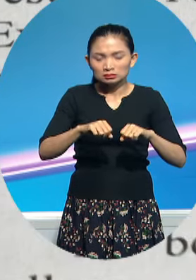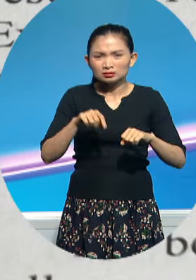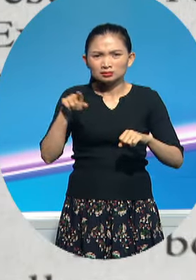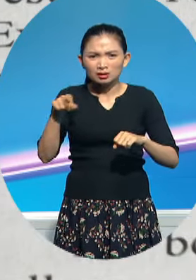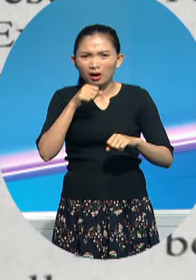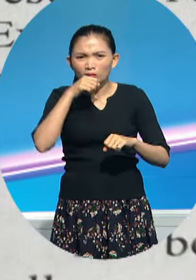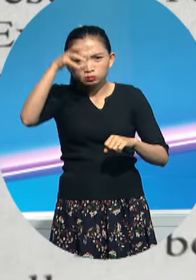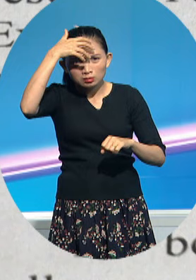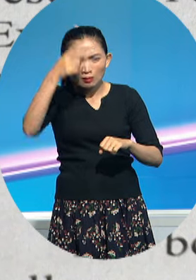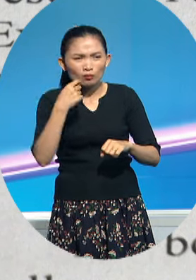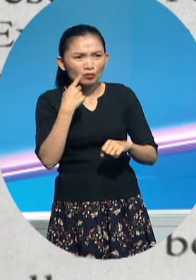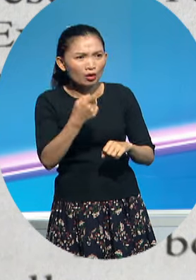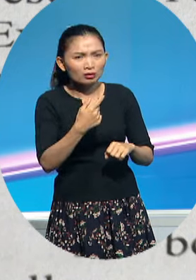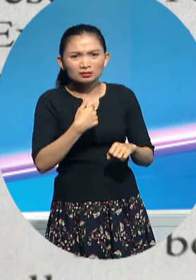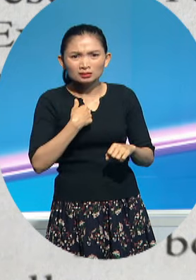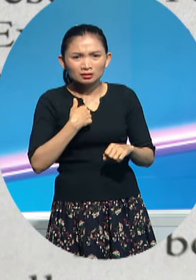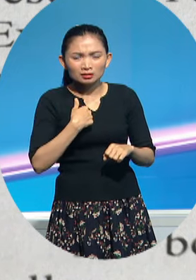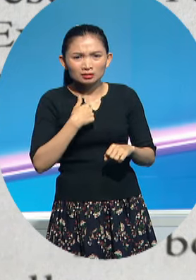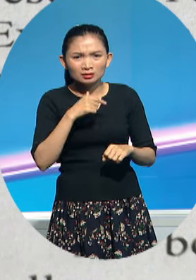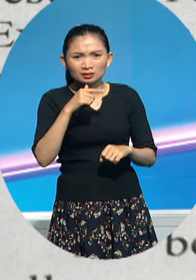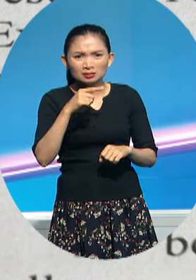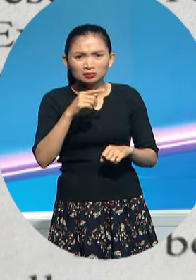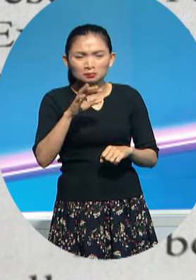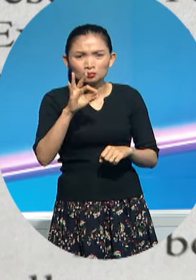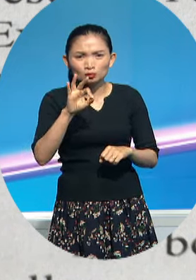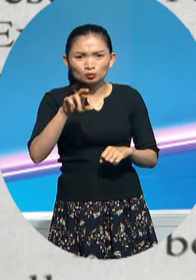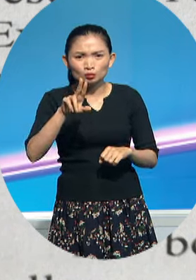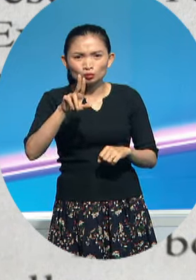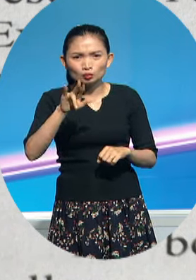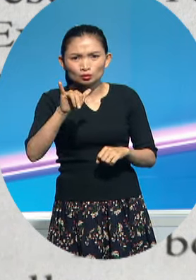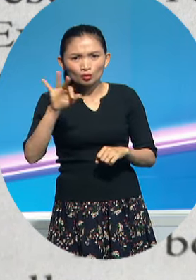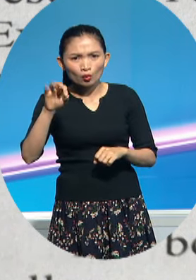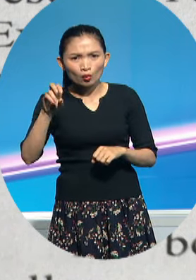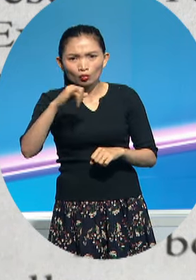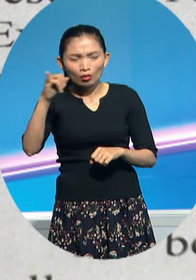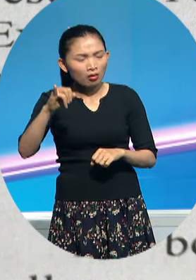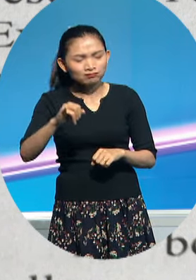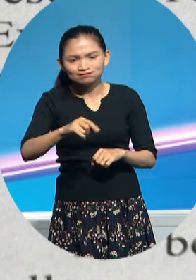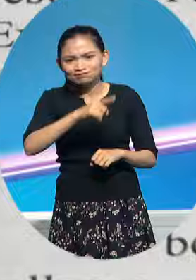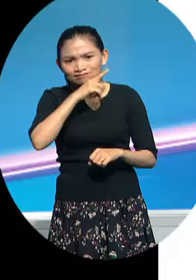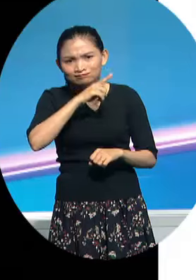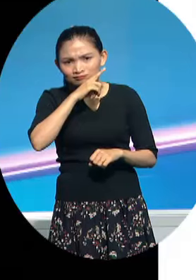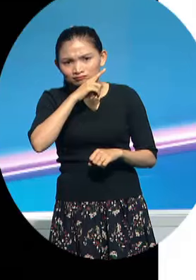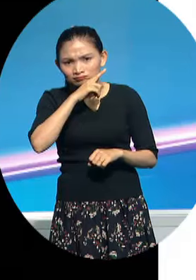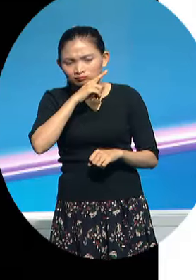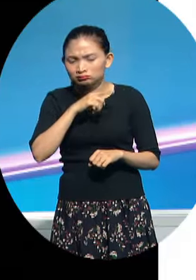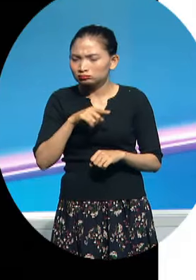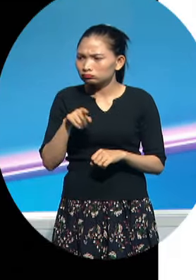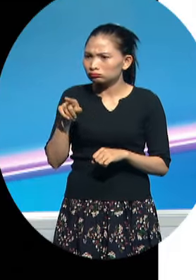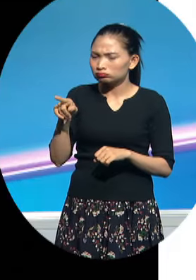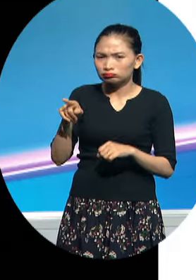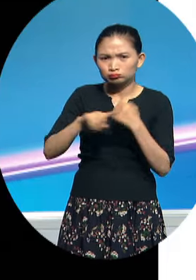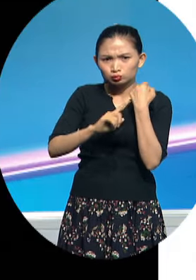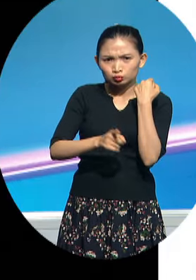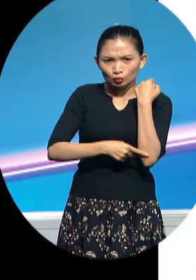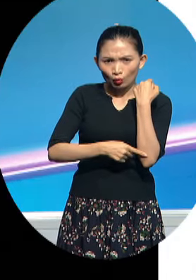thể bị truy tố về các cáo buộc được đưa ra liên quan đến các trách nhiệm chính thức của ông trên cương vị tổng thống lập luận này của ông trump đã khiến phiên